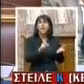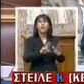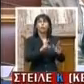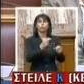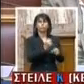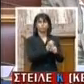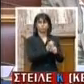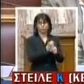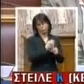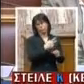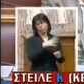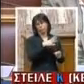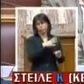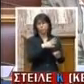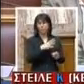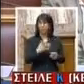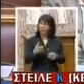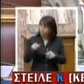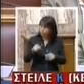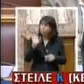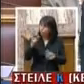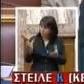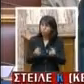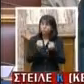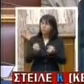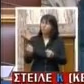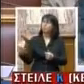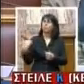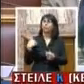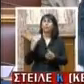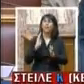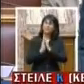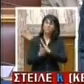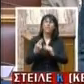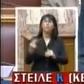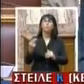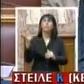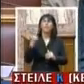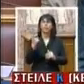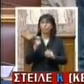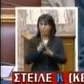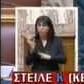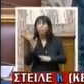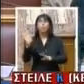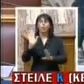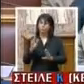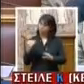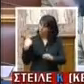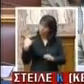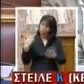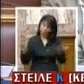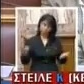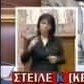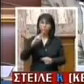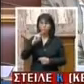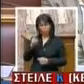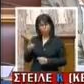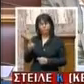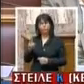αυτό? Με ρωτήσατε ευθέως για τα δάνεια. Αν θέλουμε το δάνειο ή όχι. Ακούστε, κύριε Πρωθυπουργέ,